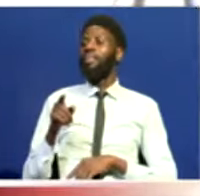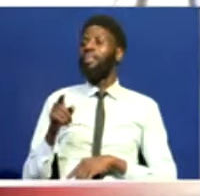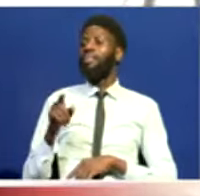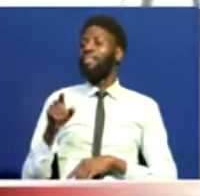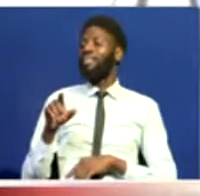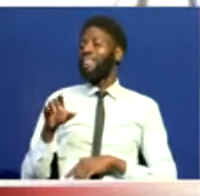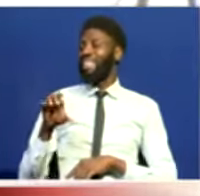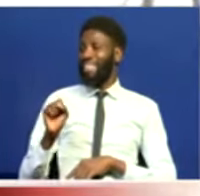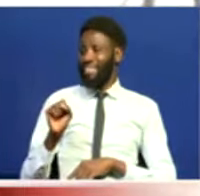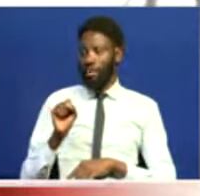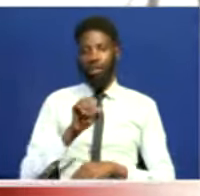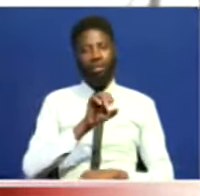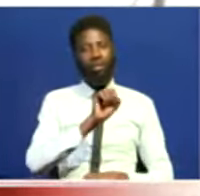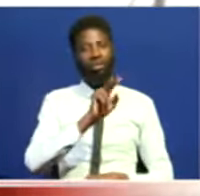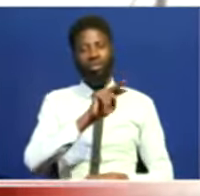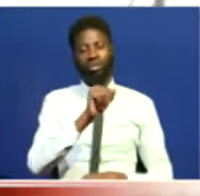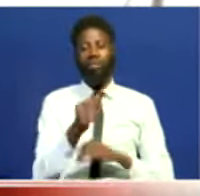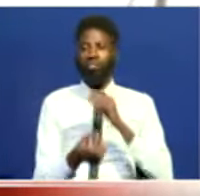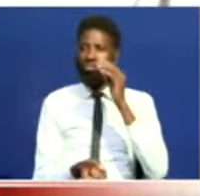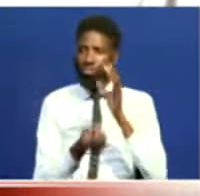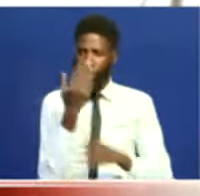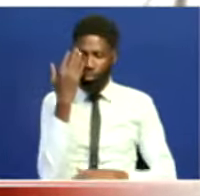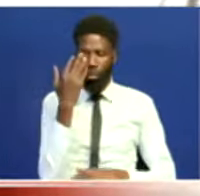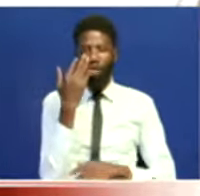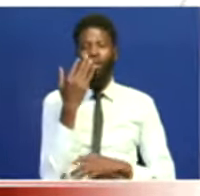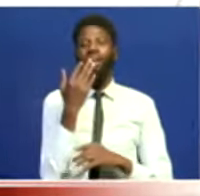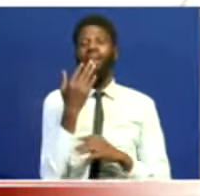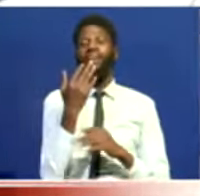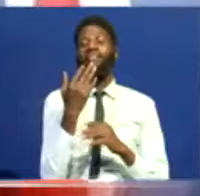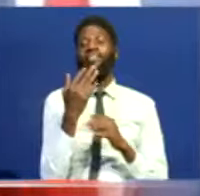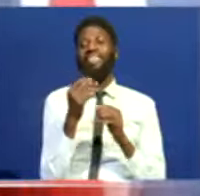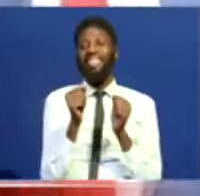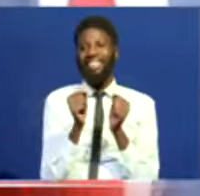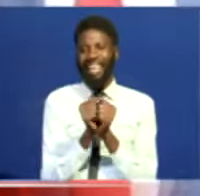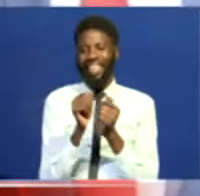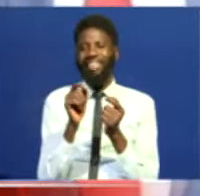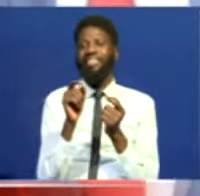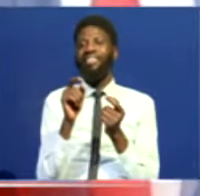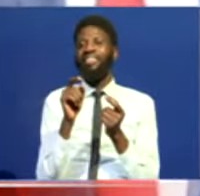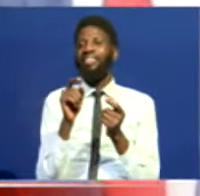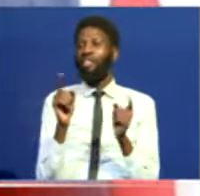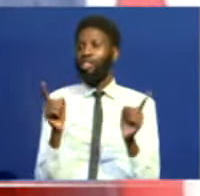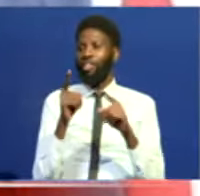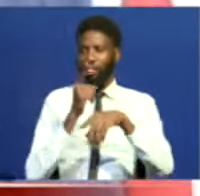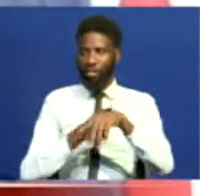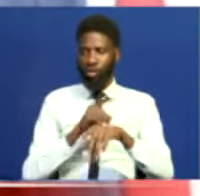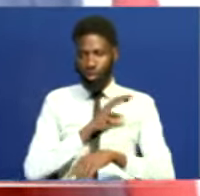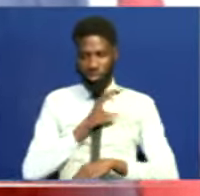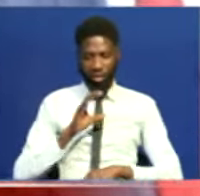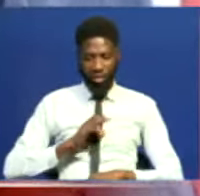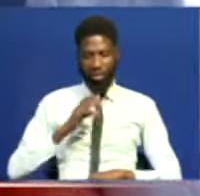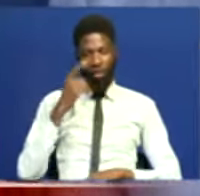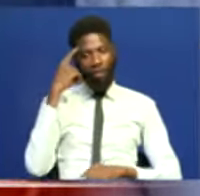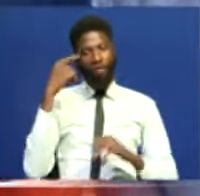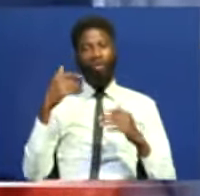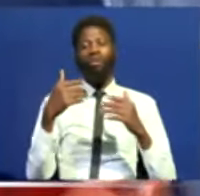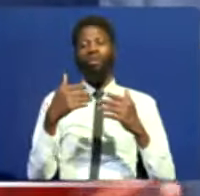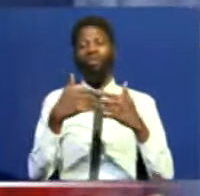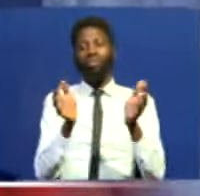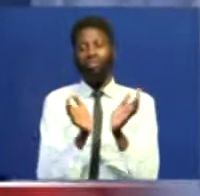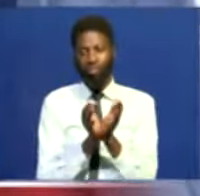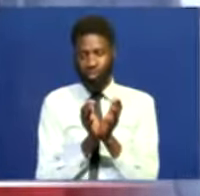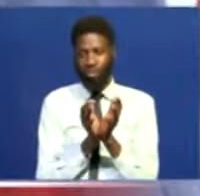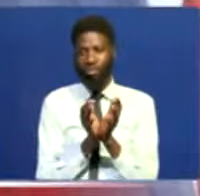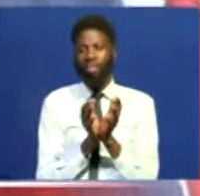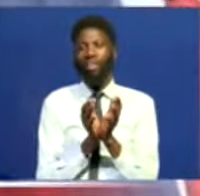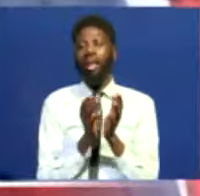ya wanachama 10 ya mpito hadi halmashauri ya afya ya kijamii. Waziri ambaye pia aliongoza kikao cha kushirikisha umma na wafanyakazi